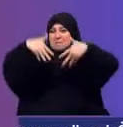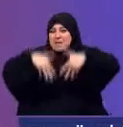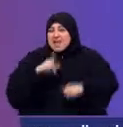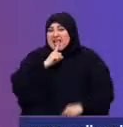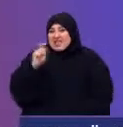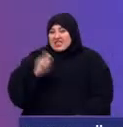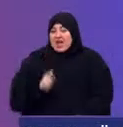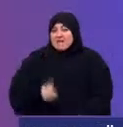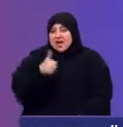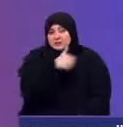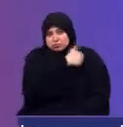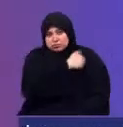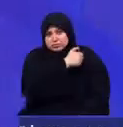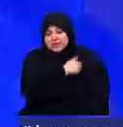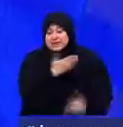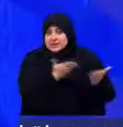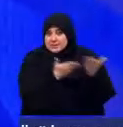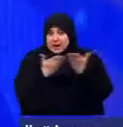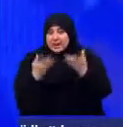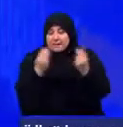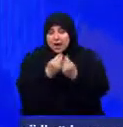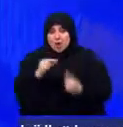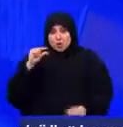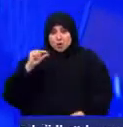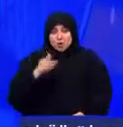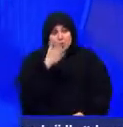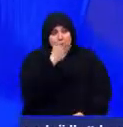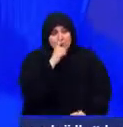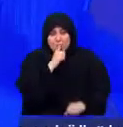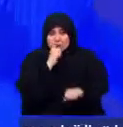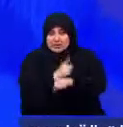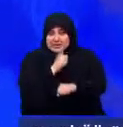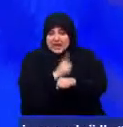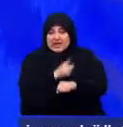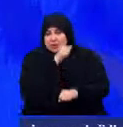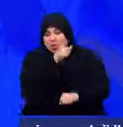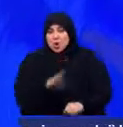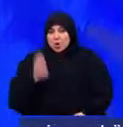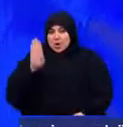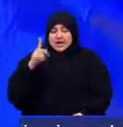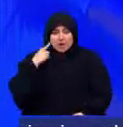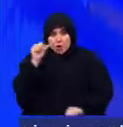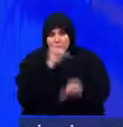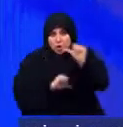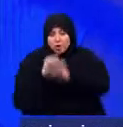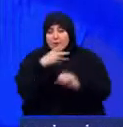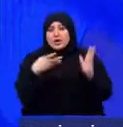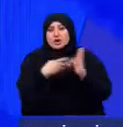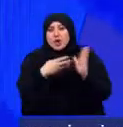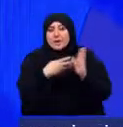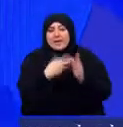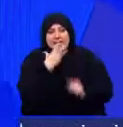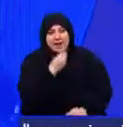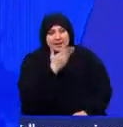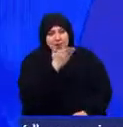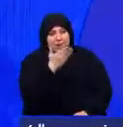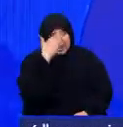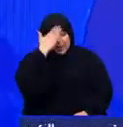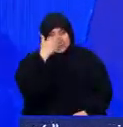أن نستضيف الدكتور فاضل تيسير، أستاذ بكلية العلوم الصحية والحيوية في جامعة حمد بن خليفة. أهلا بك